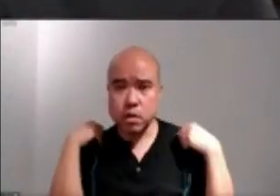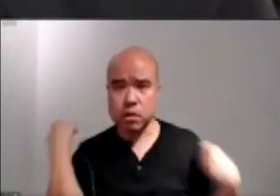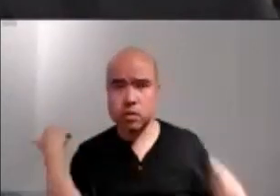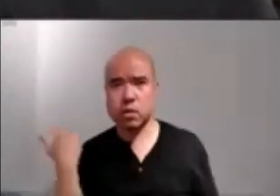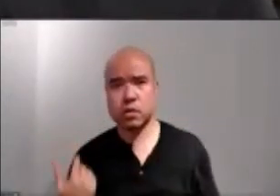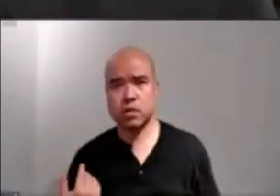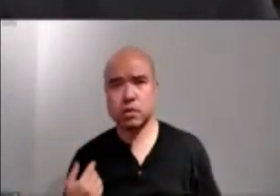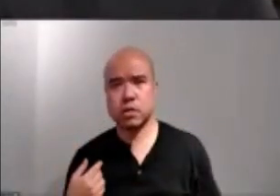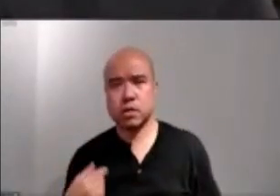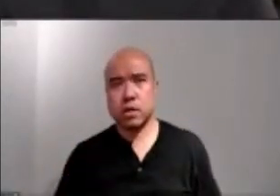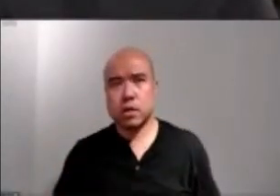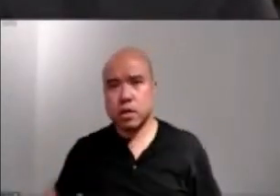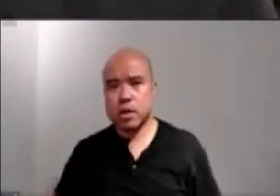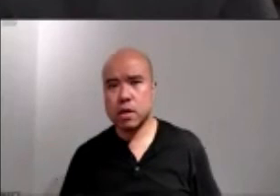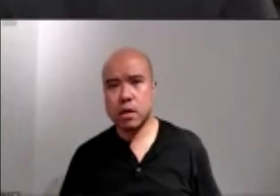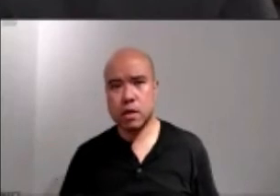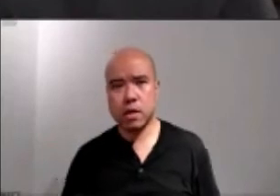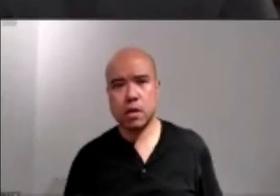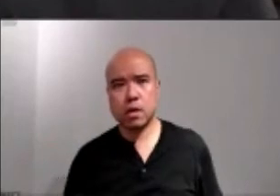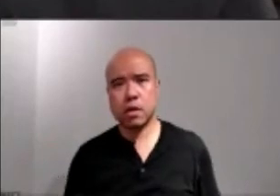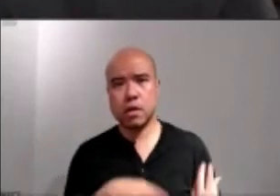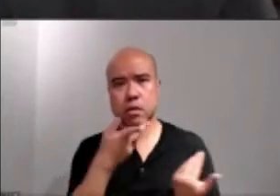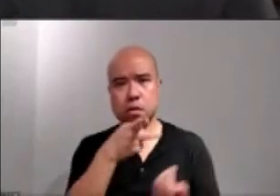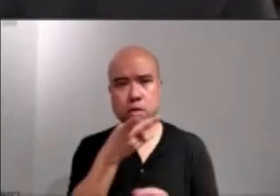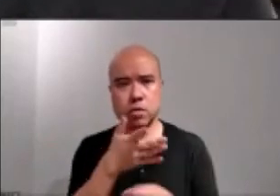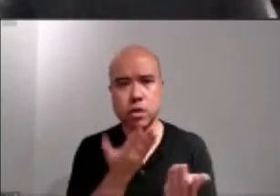university graduates? 嗯 嗯， 我 唔好意